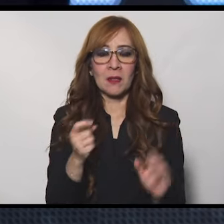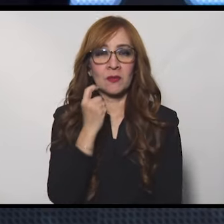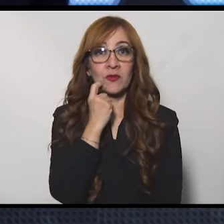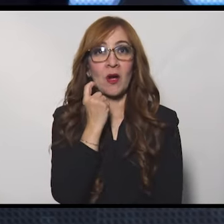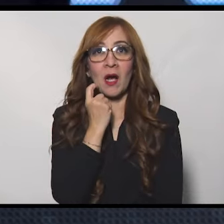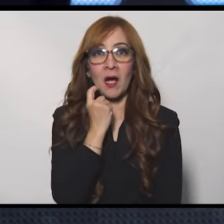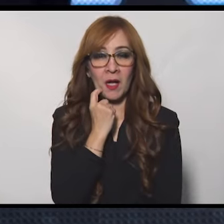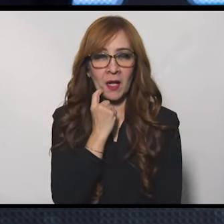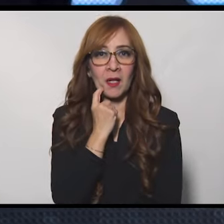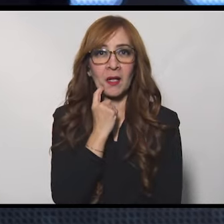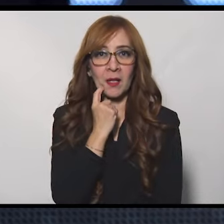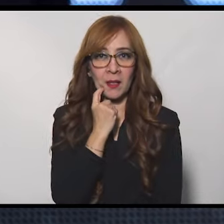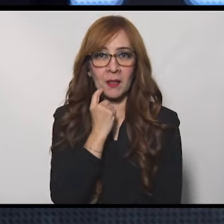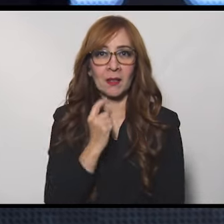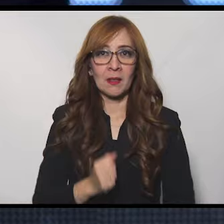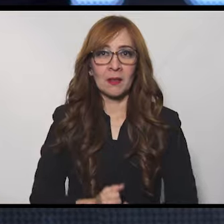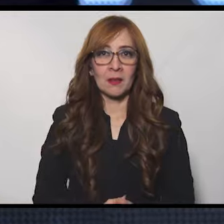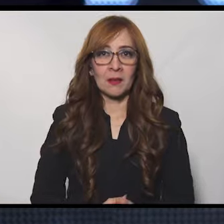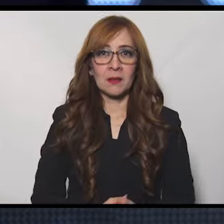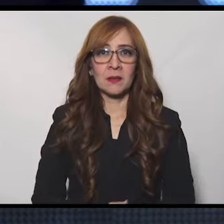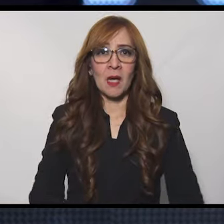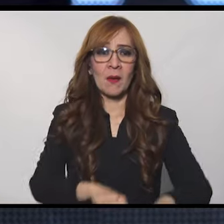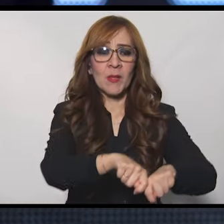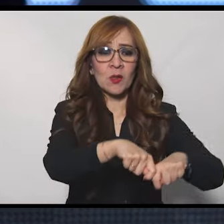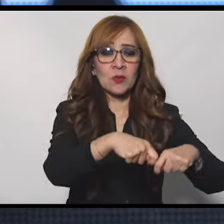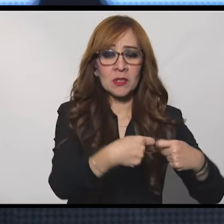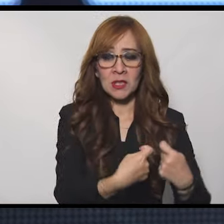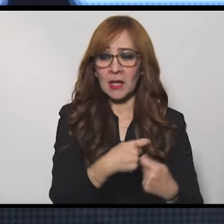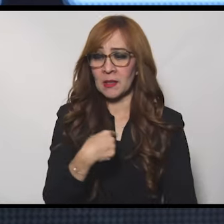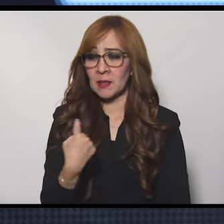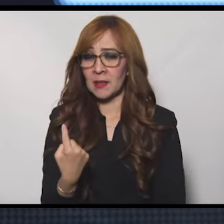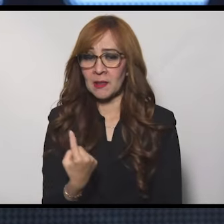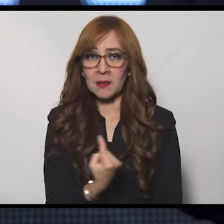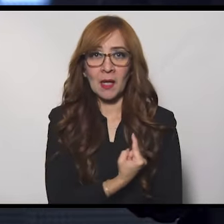hal yang menghancurkan kita,